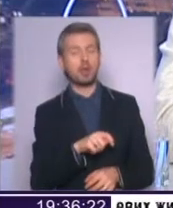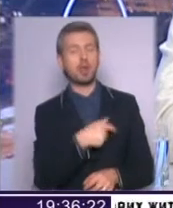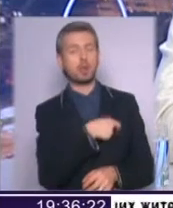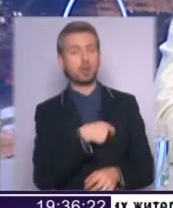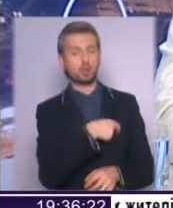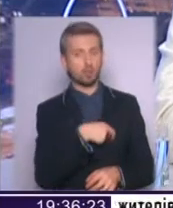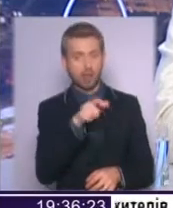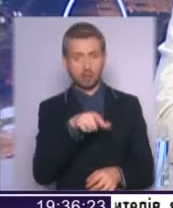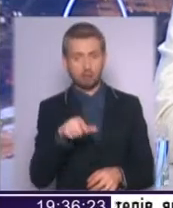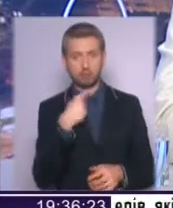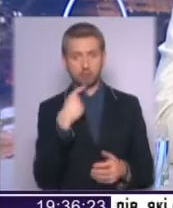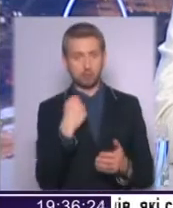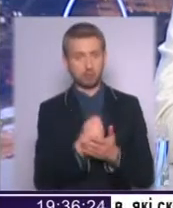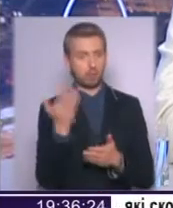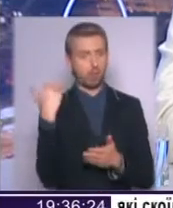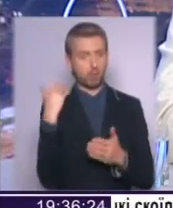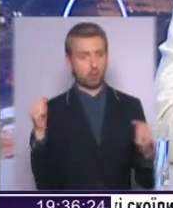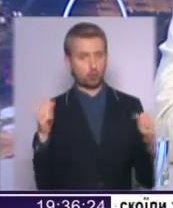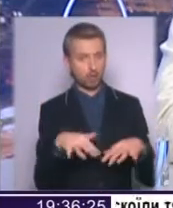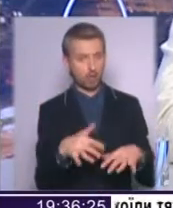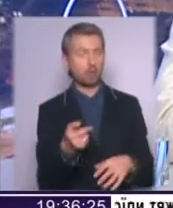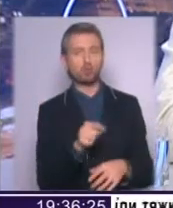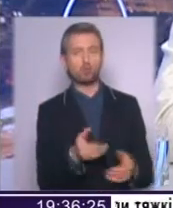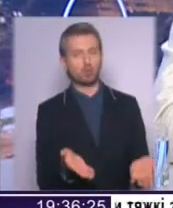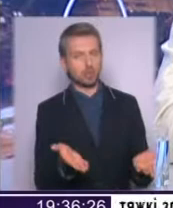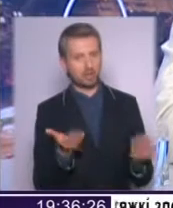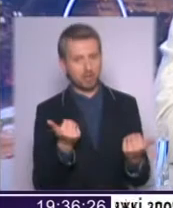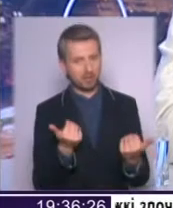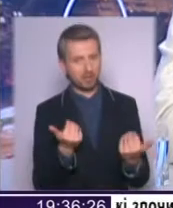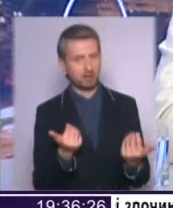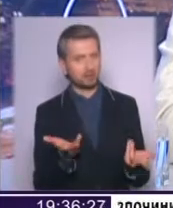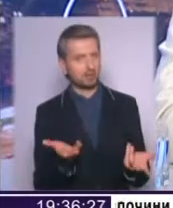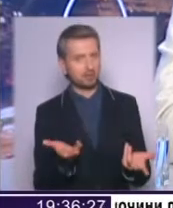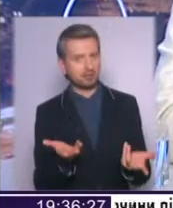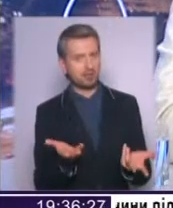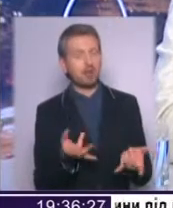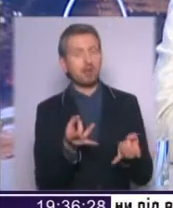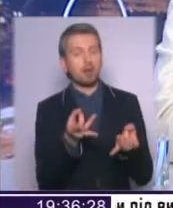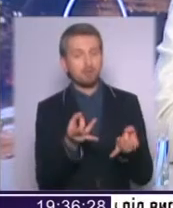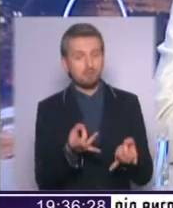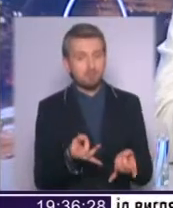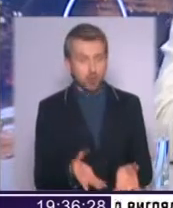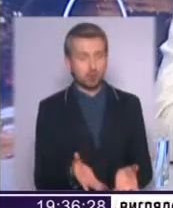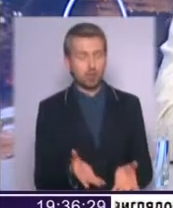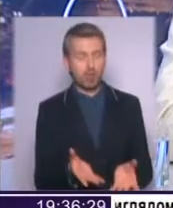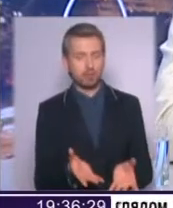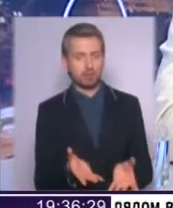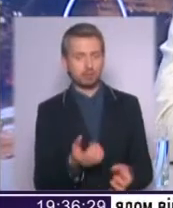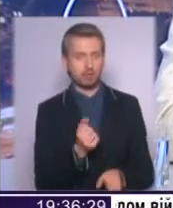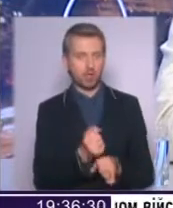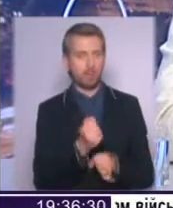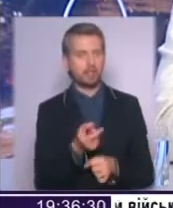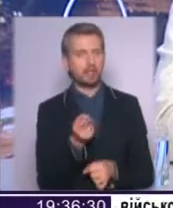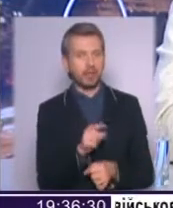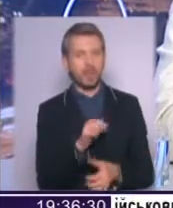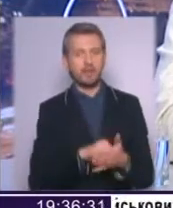депутатами, прийнятими попереднього скликання. Тому давайте просто-напросто робити те,